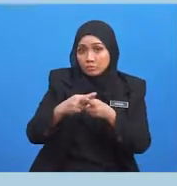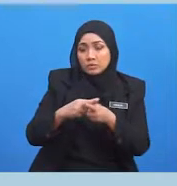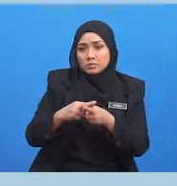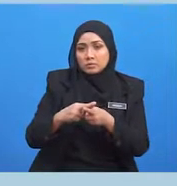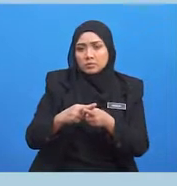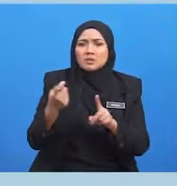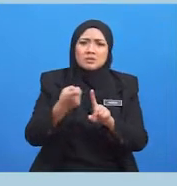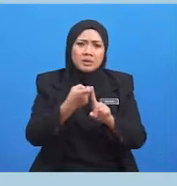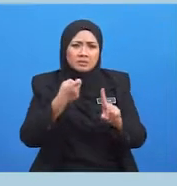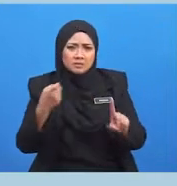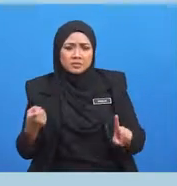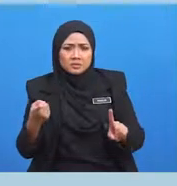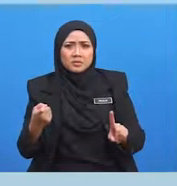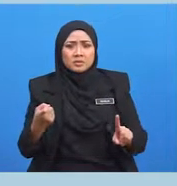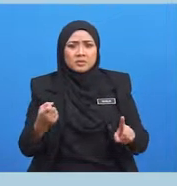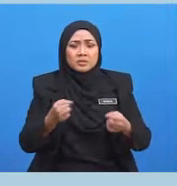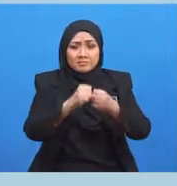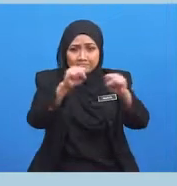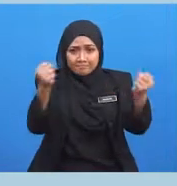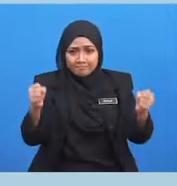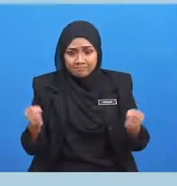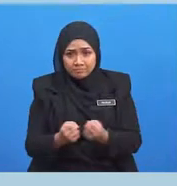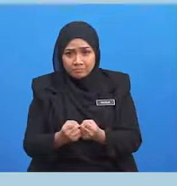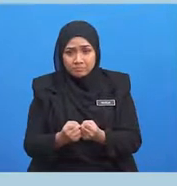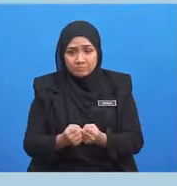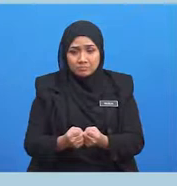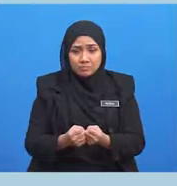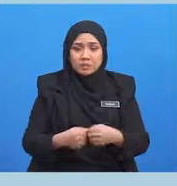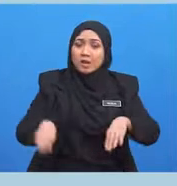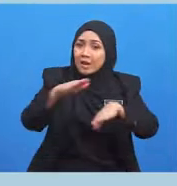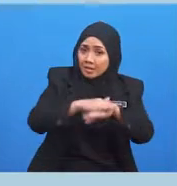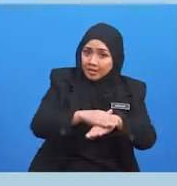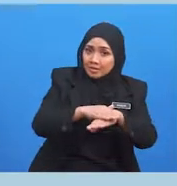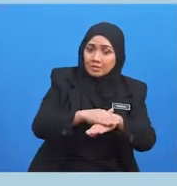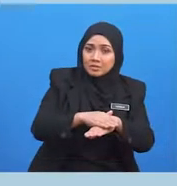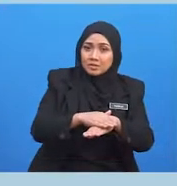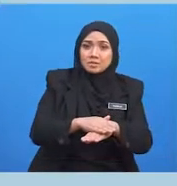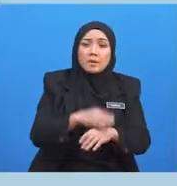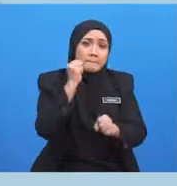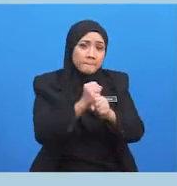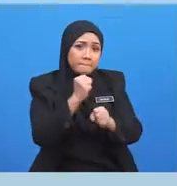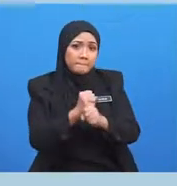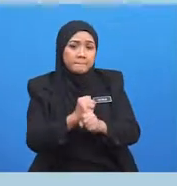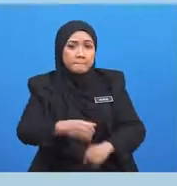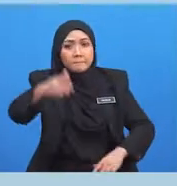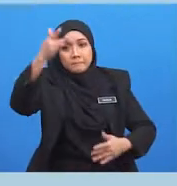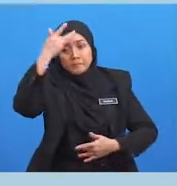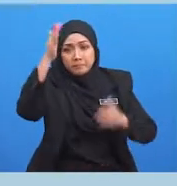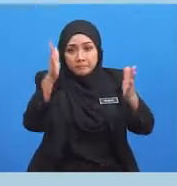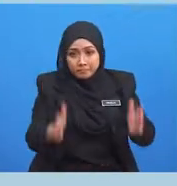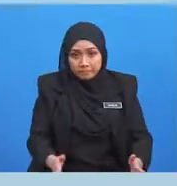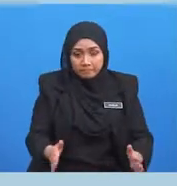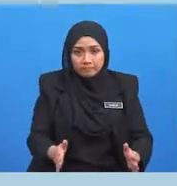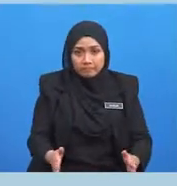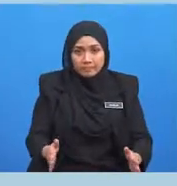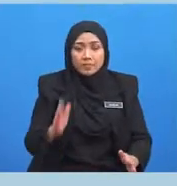Rumusannya, daripada situasi di atas, petugas kesihatan menghadapi